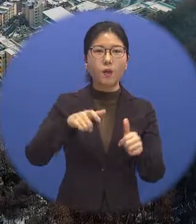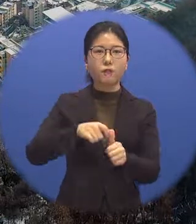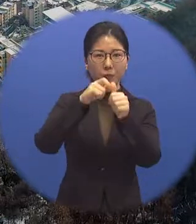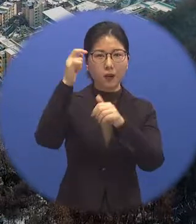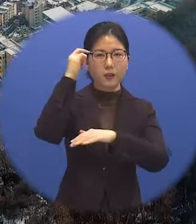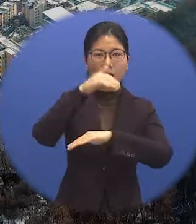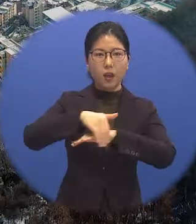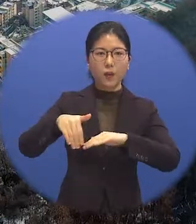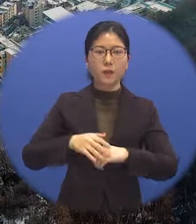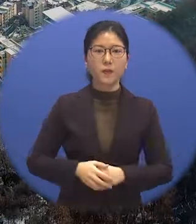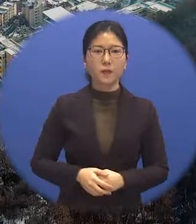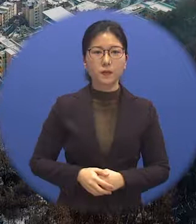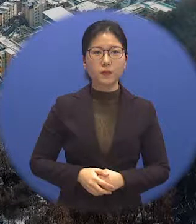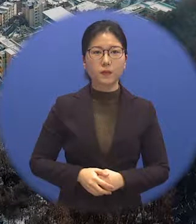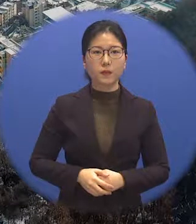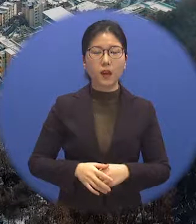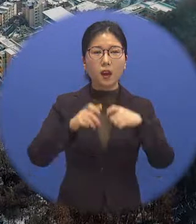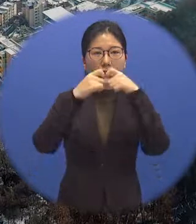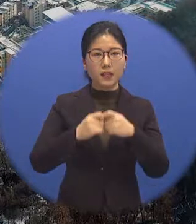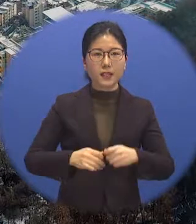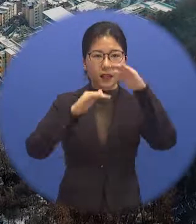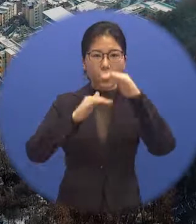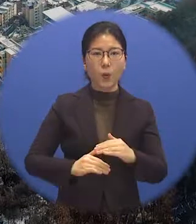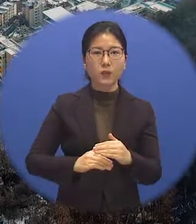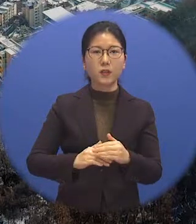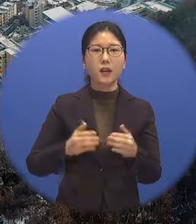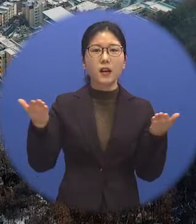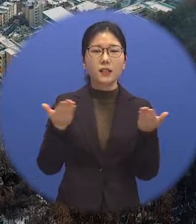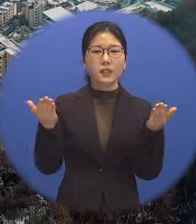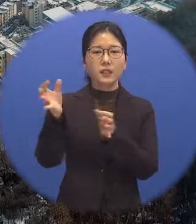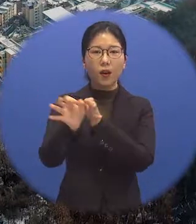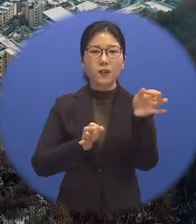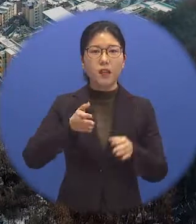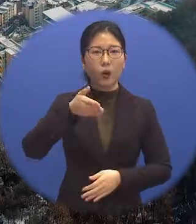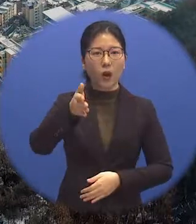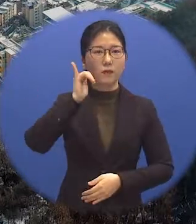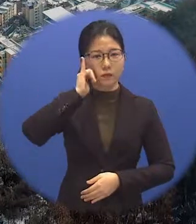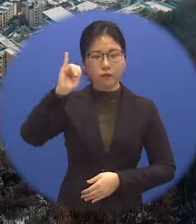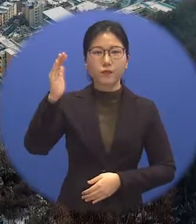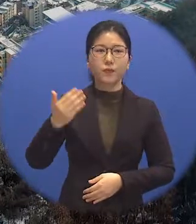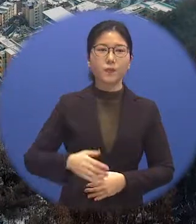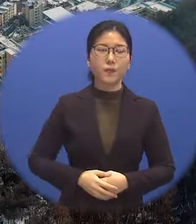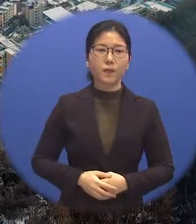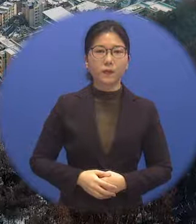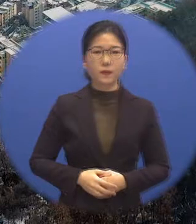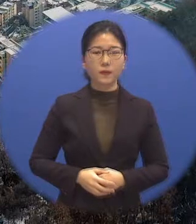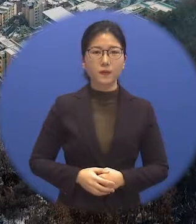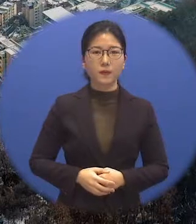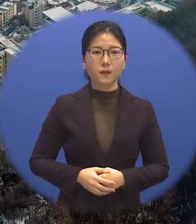채용까지 400여 명의 규모로 진행되는데요. 자세한 내용은 은평구 일자리 경제과로 문의하시면